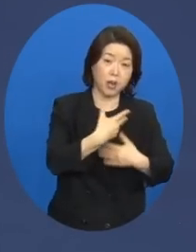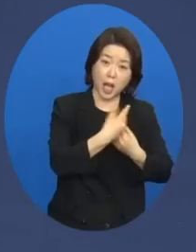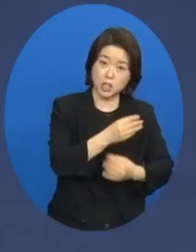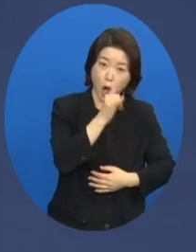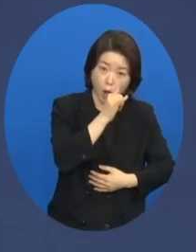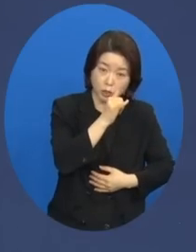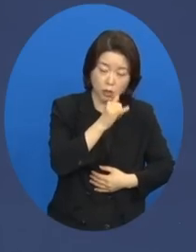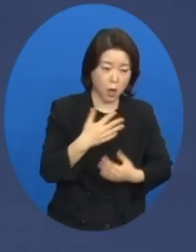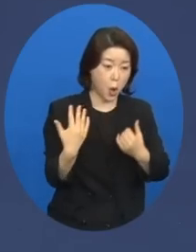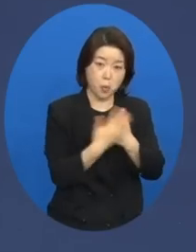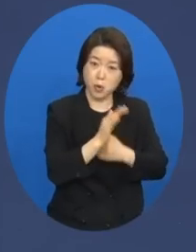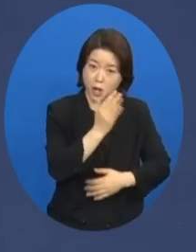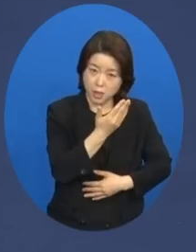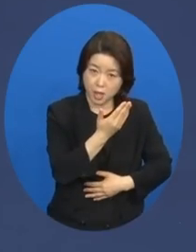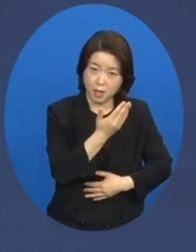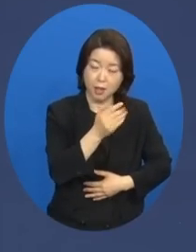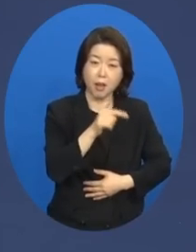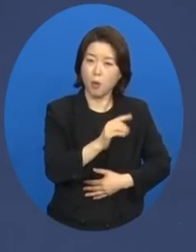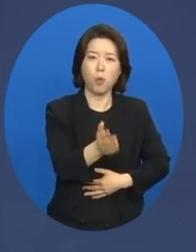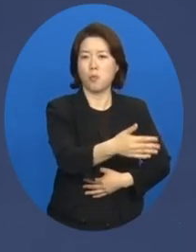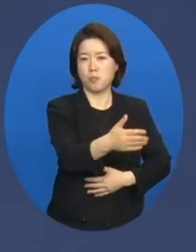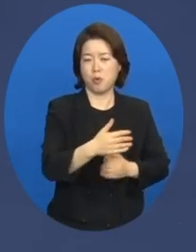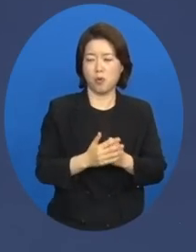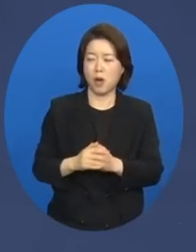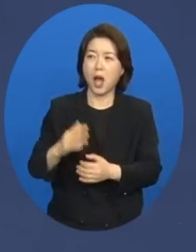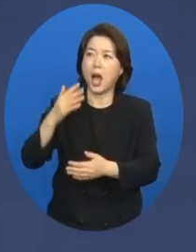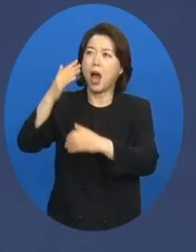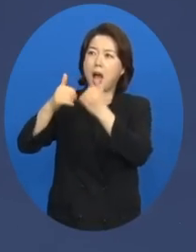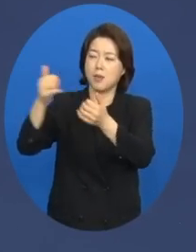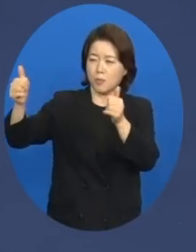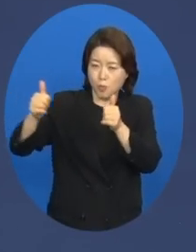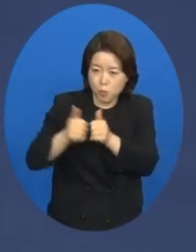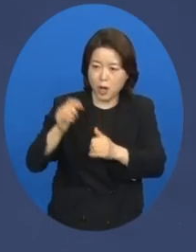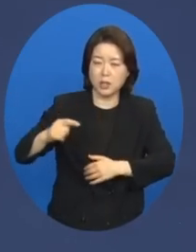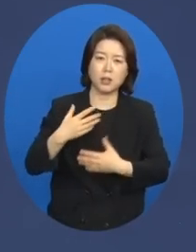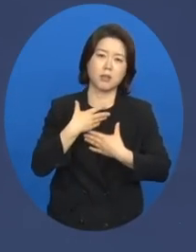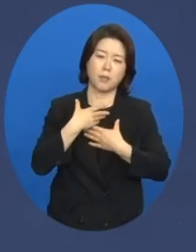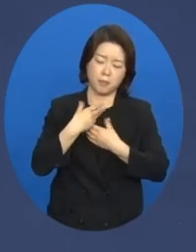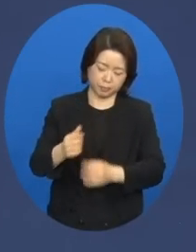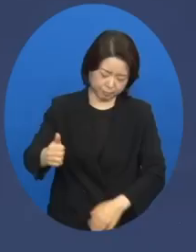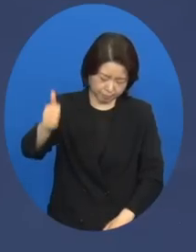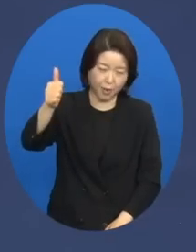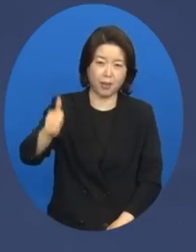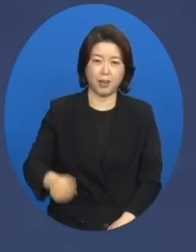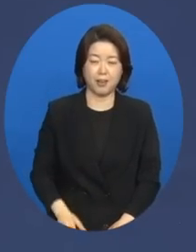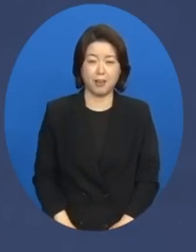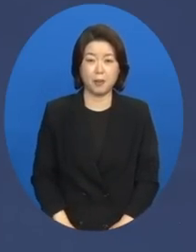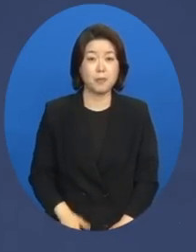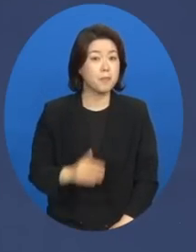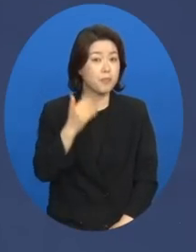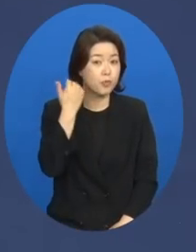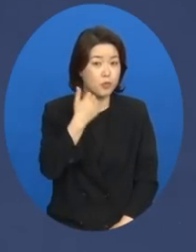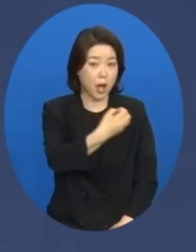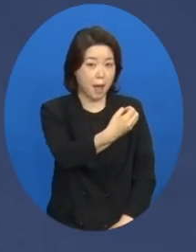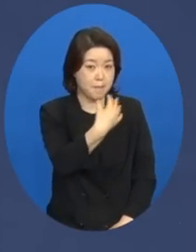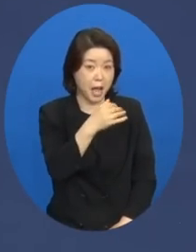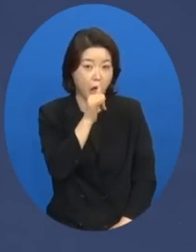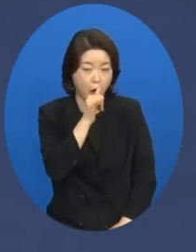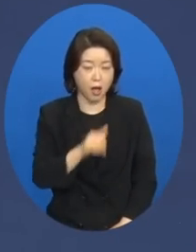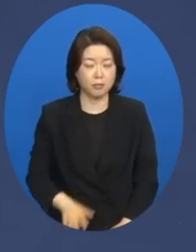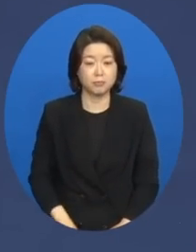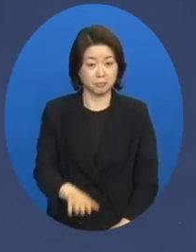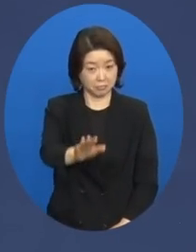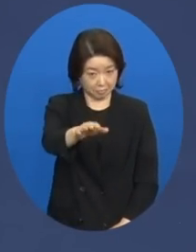더 위로가 되고 그리고 더 완전한 것이 없습니다. 누군가가 이런 얘기를 했어요.